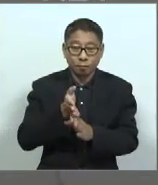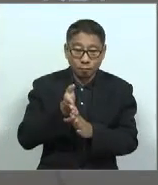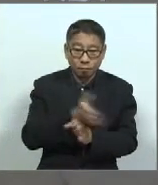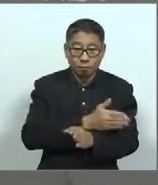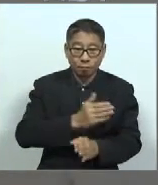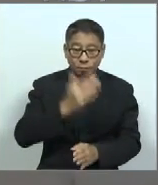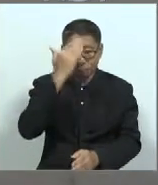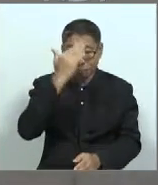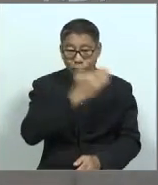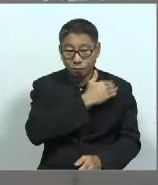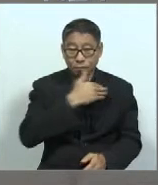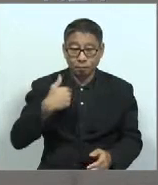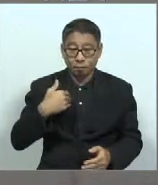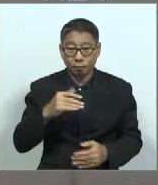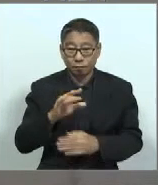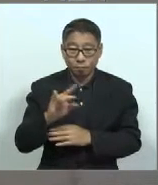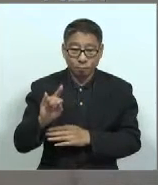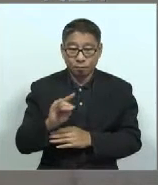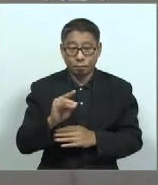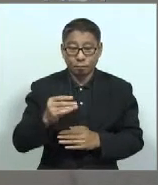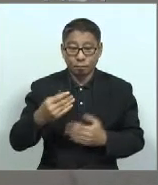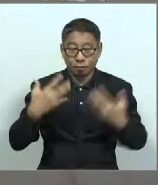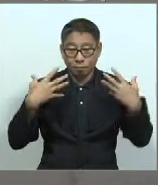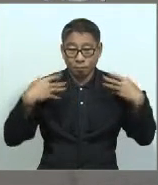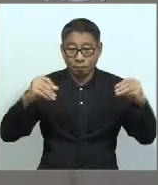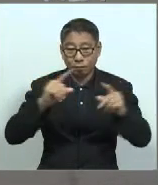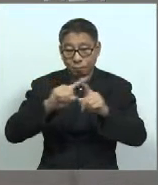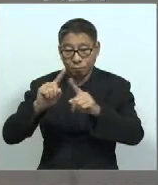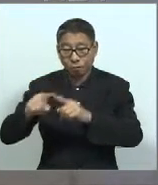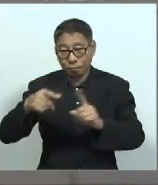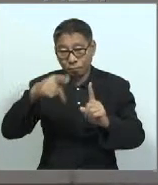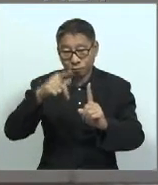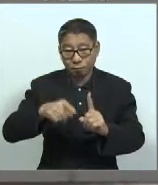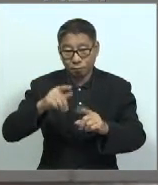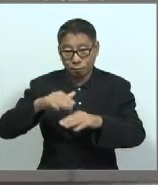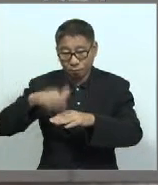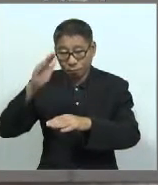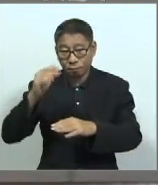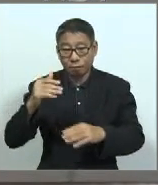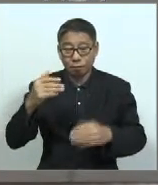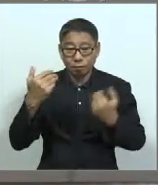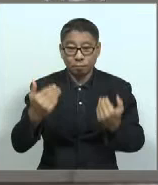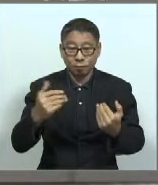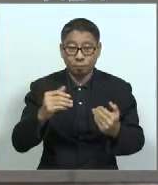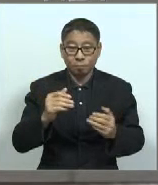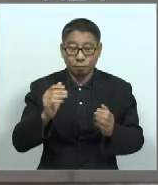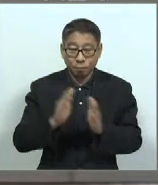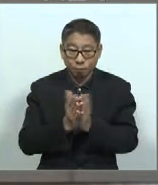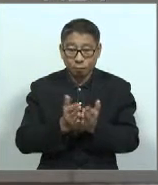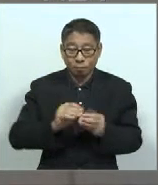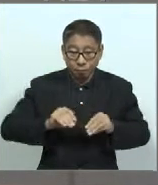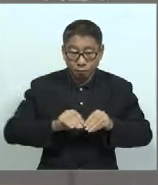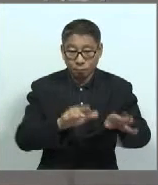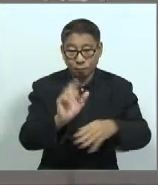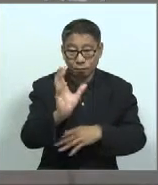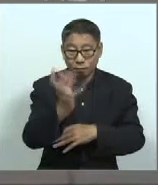ชมีตัวละครเป็นสัตว์กสิกรและเทพเจ้าซึ่งมีหลายพันเรื่องเป็นหนังสือที่แพร่หลายไปทั่วโลก